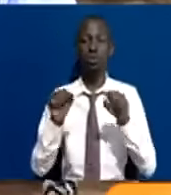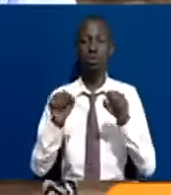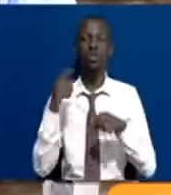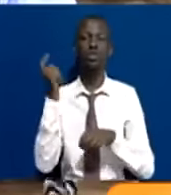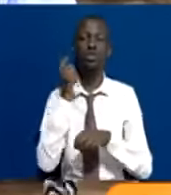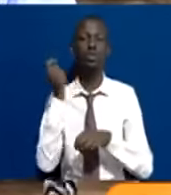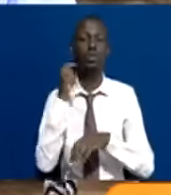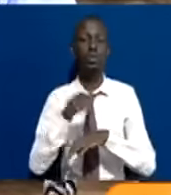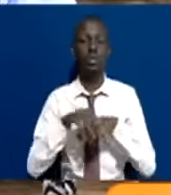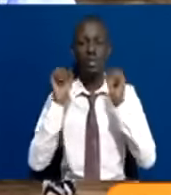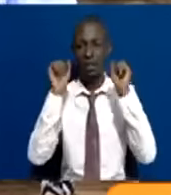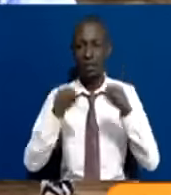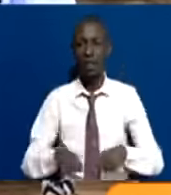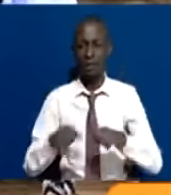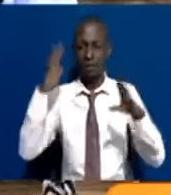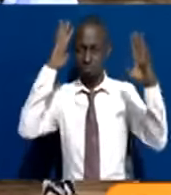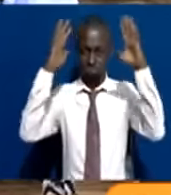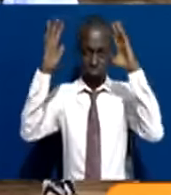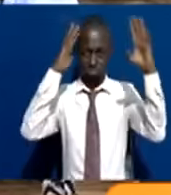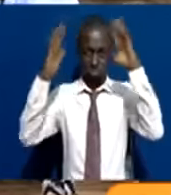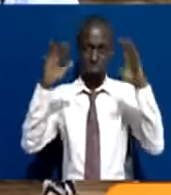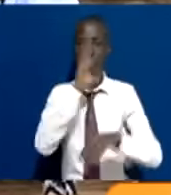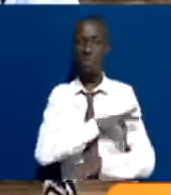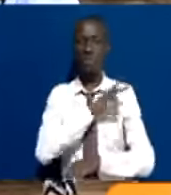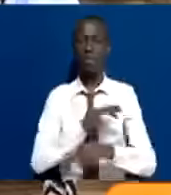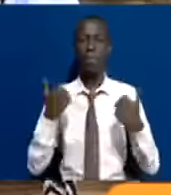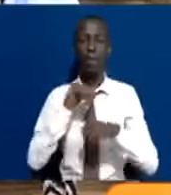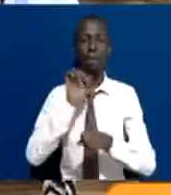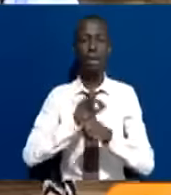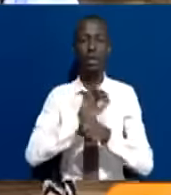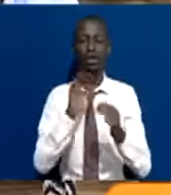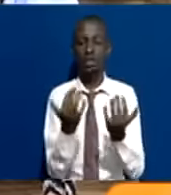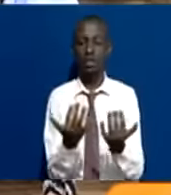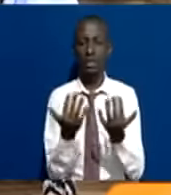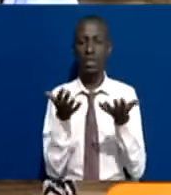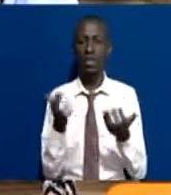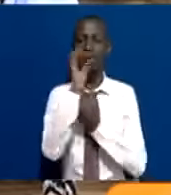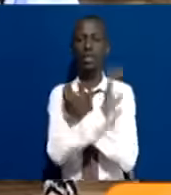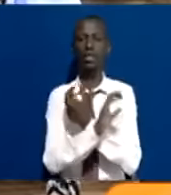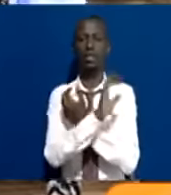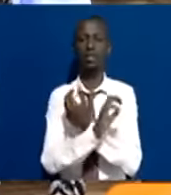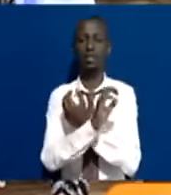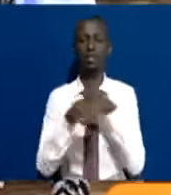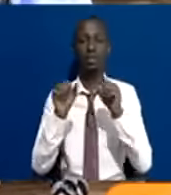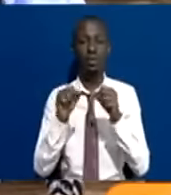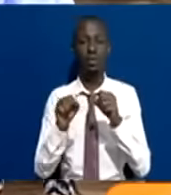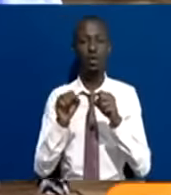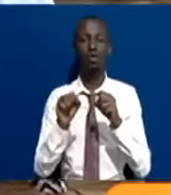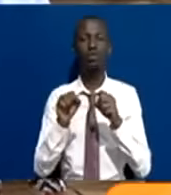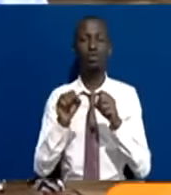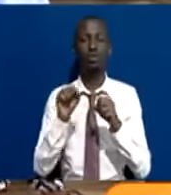duka. Ni uvumbuzi wa kufaa, kwani tuko na nyasi kwa wingi nchini na ni vyema kupata mbinu